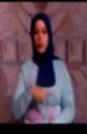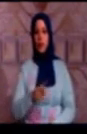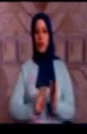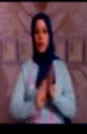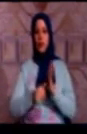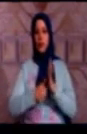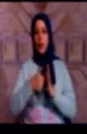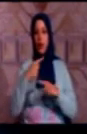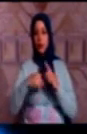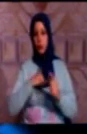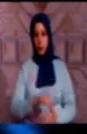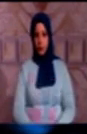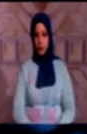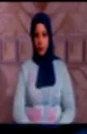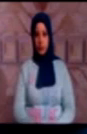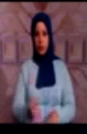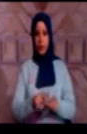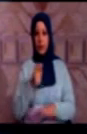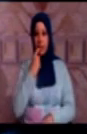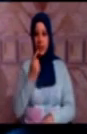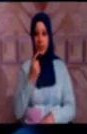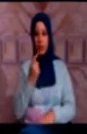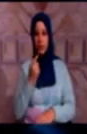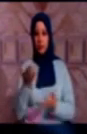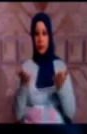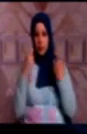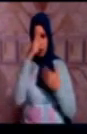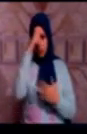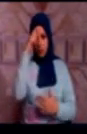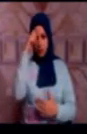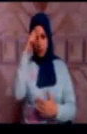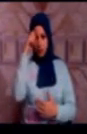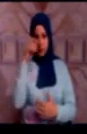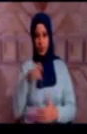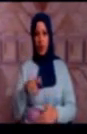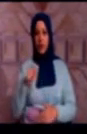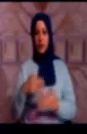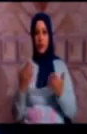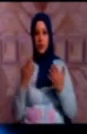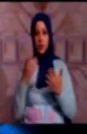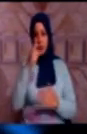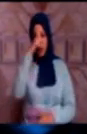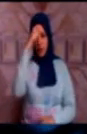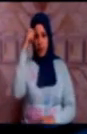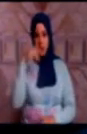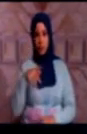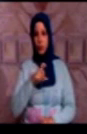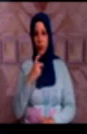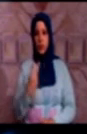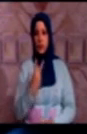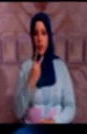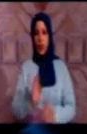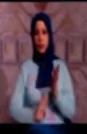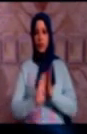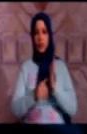باضافه كمان ان احنا خلال هذا العام معدل درجات الحراره او متوسط درجات الحراره في فصل الصيف في شهر 7 او حتى كمان شهر 8 اعلى من